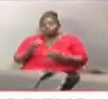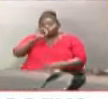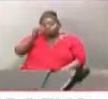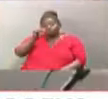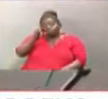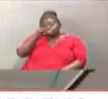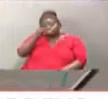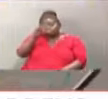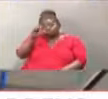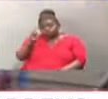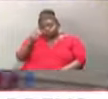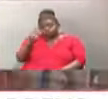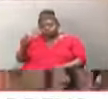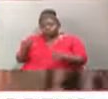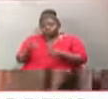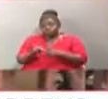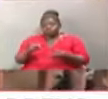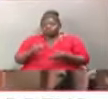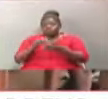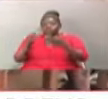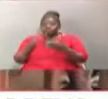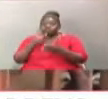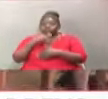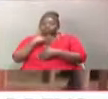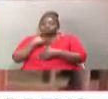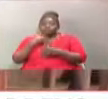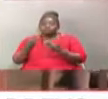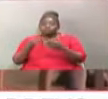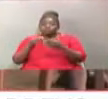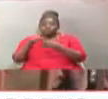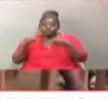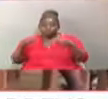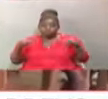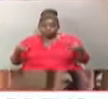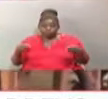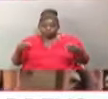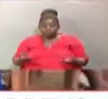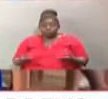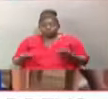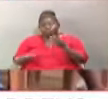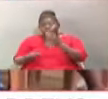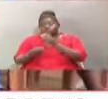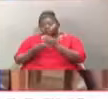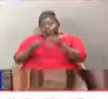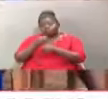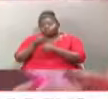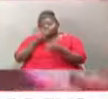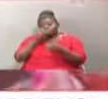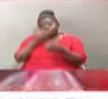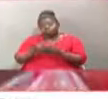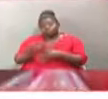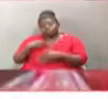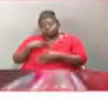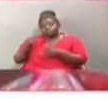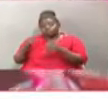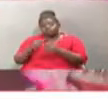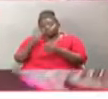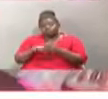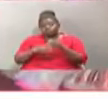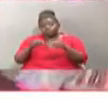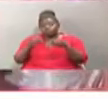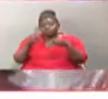Breakers ekyebando aduukiridde abali mu bwetaavu n'ettulya ssekukkulu. Yeegattiddwako ekitongole kya Good Samaritan era mu bye bagabye